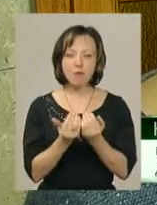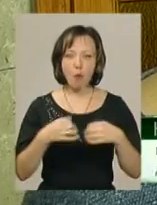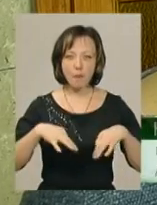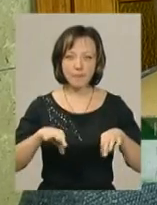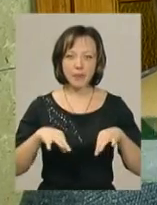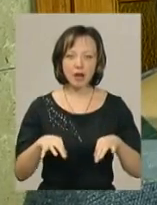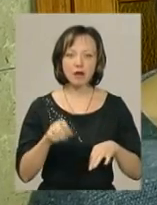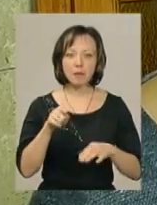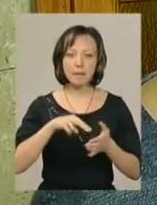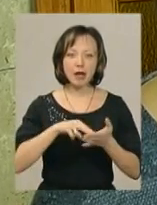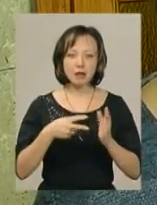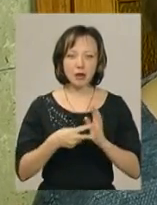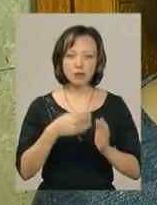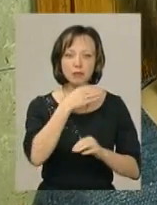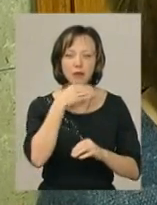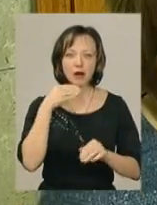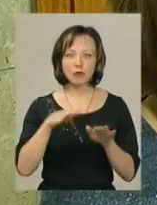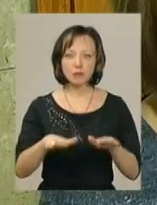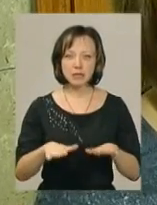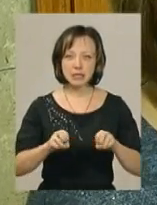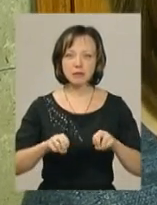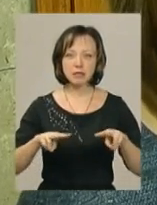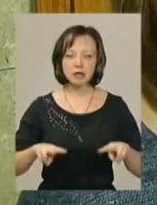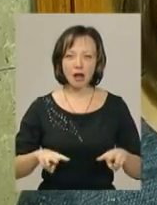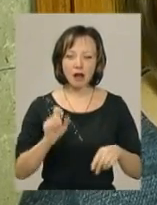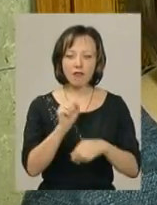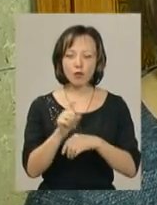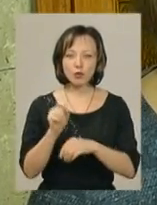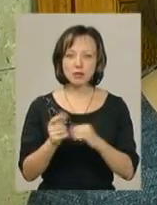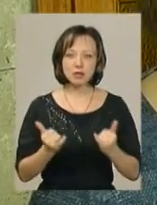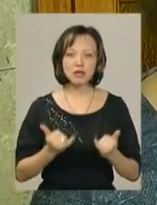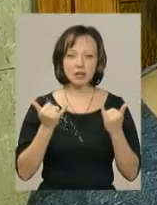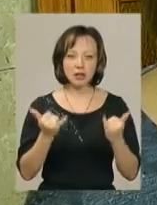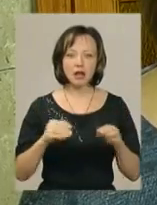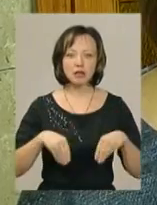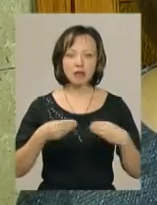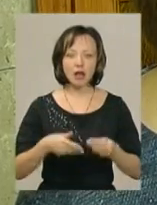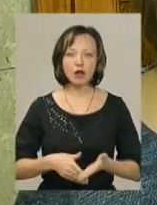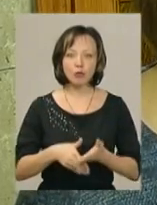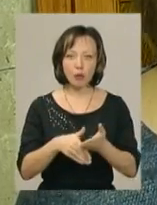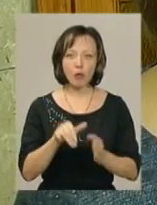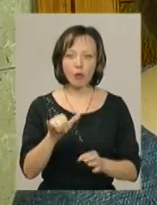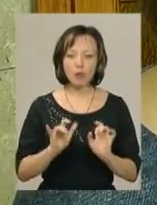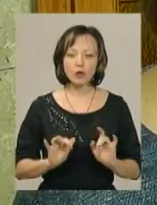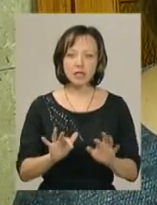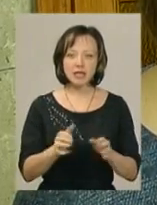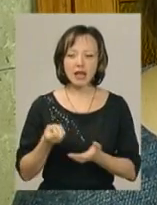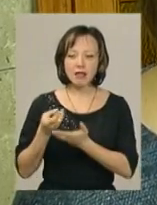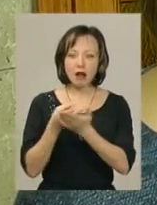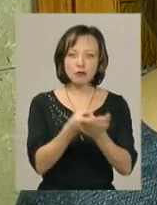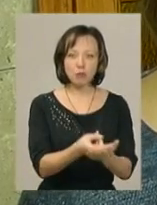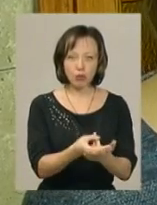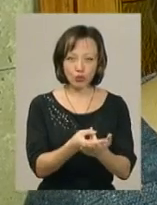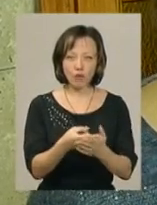У ньому передбачено багато місця і спеціальних функцій для надання допомоги у процесі транспортування.